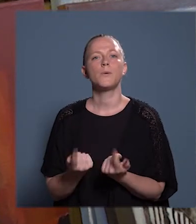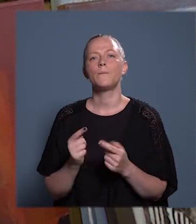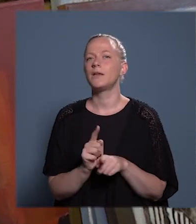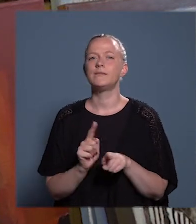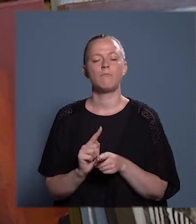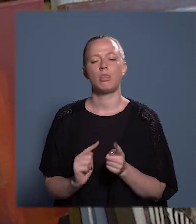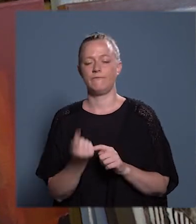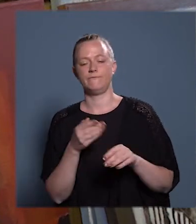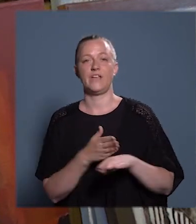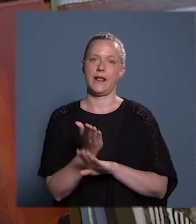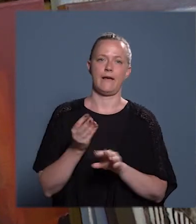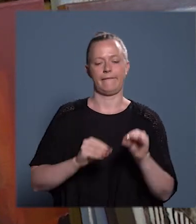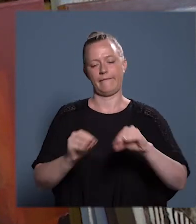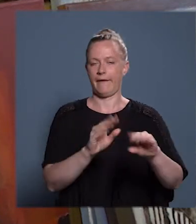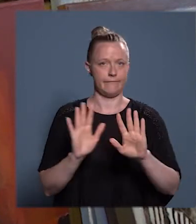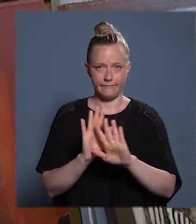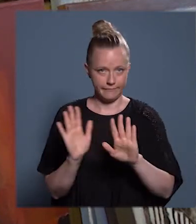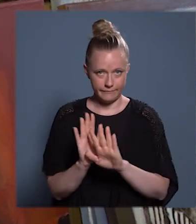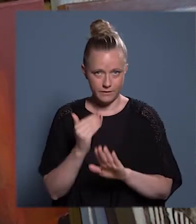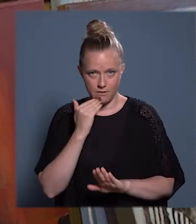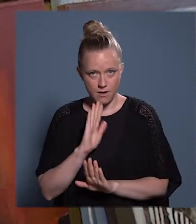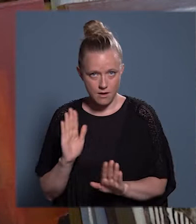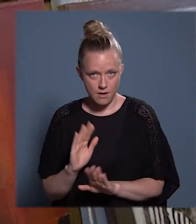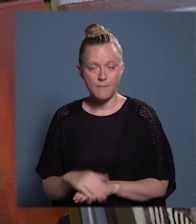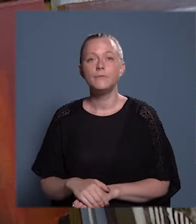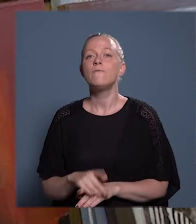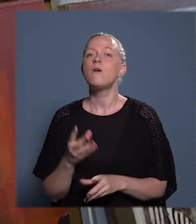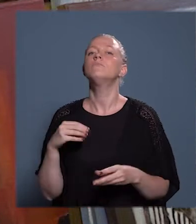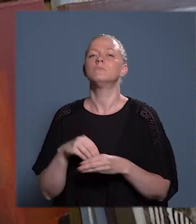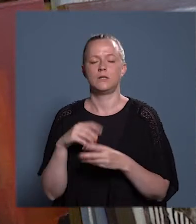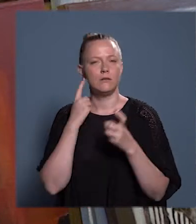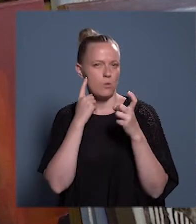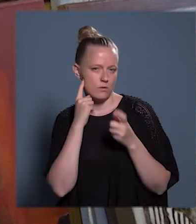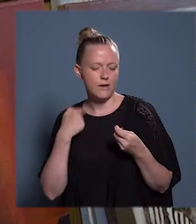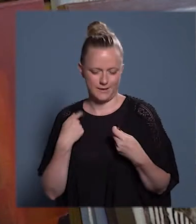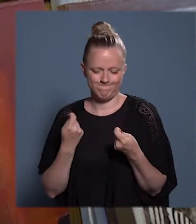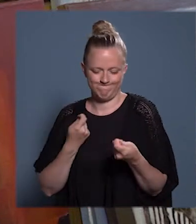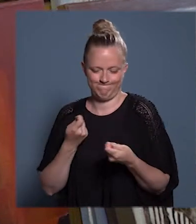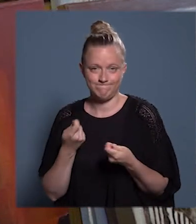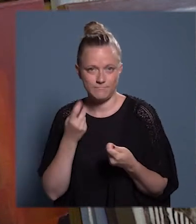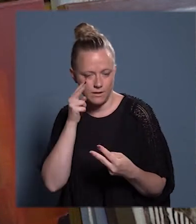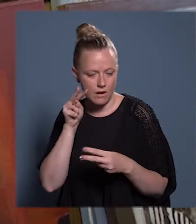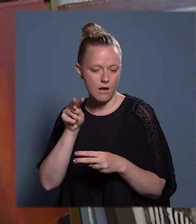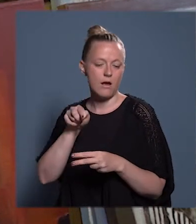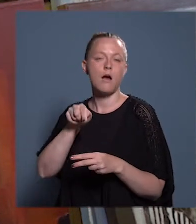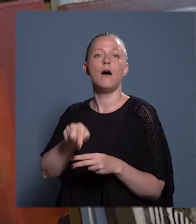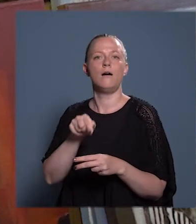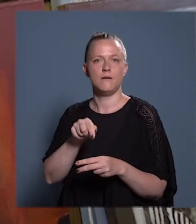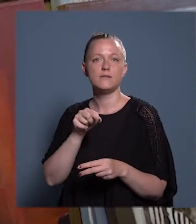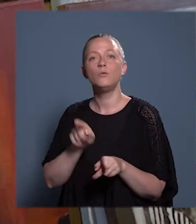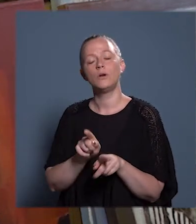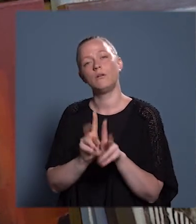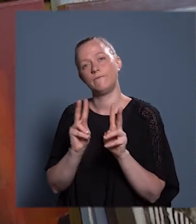esetleges véletlenszerűséget akarok, hanem van benne gondolatom, belelátok valamit. Olyan is van,